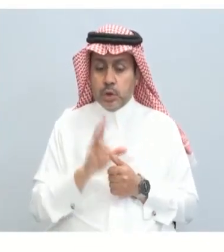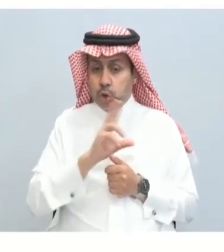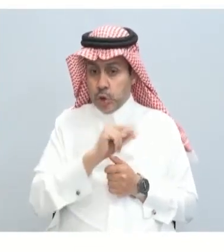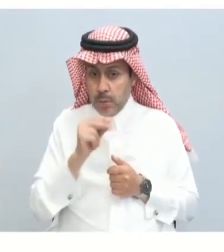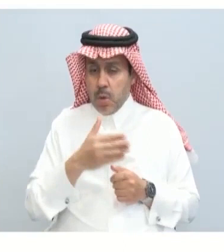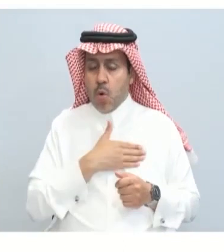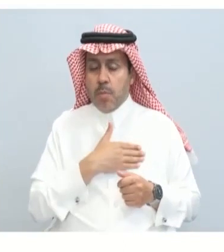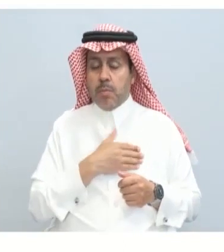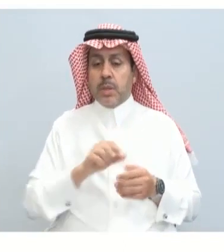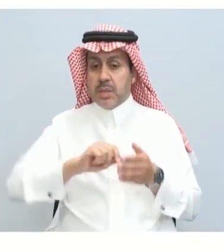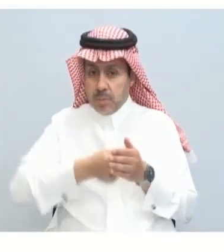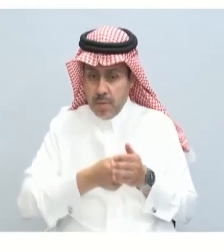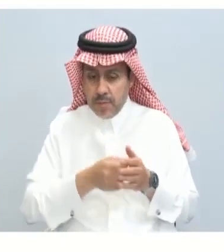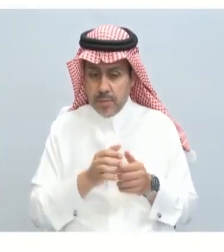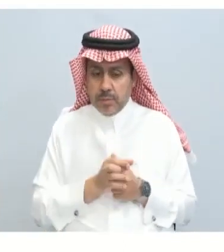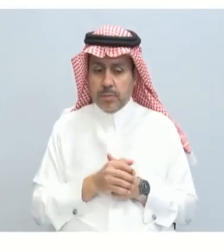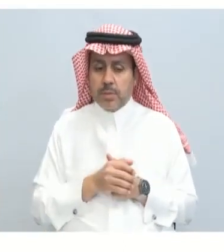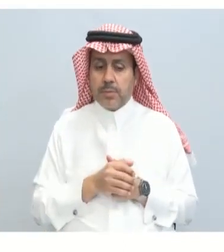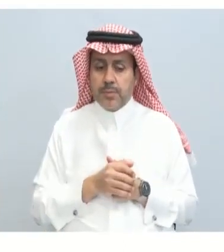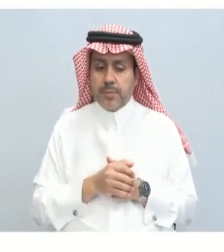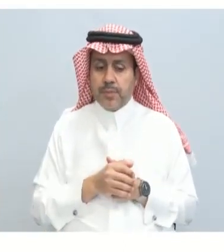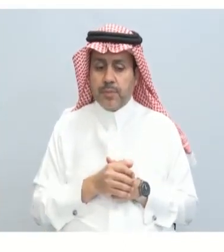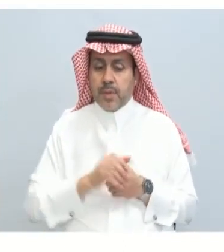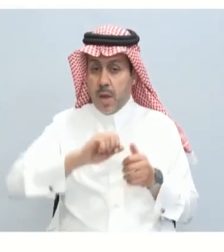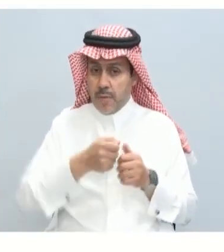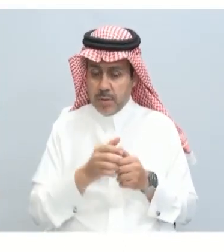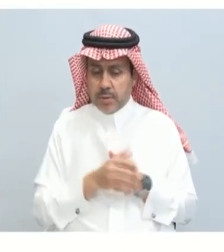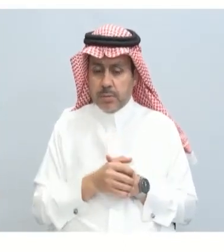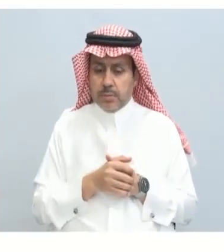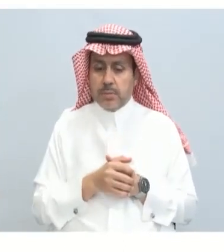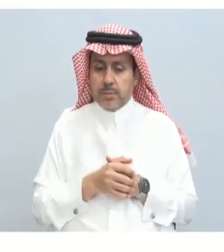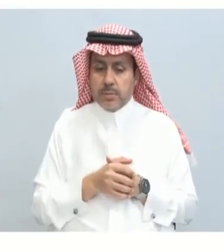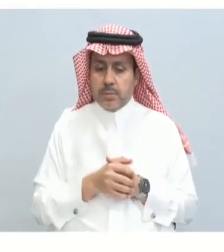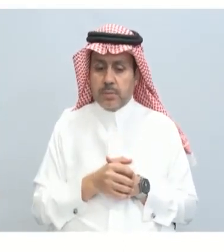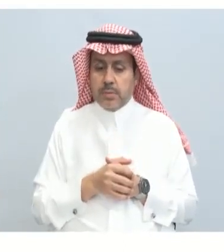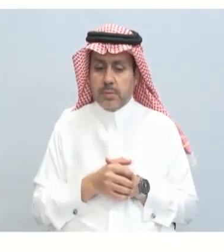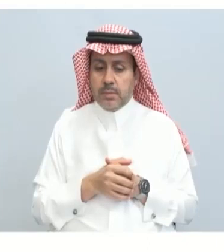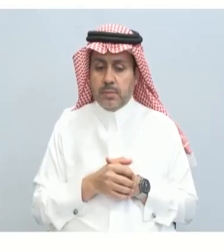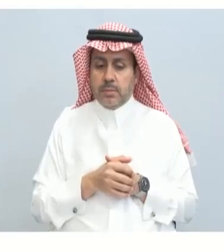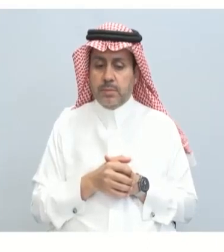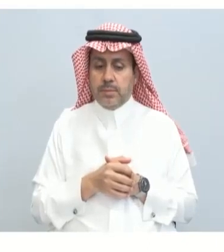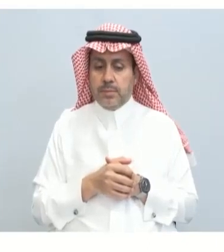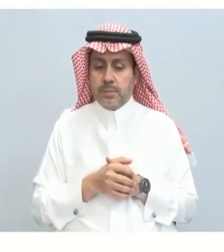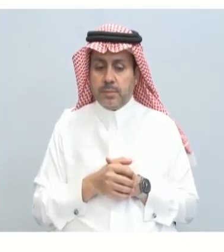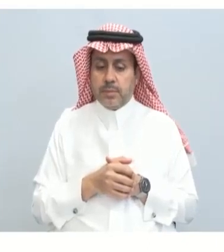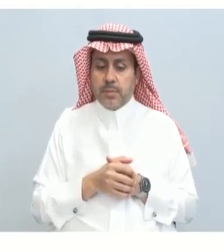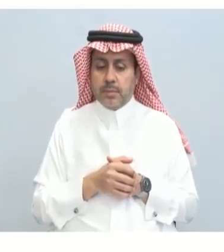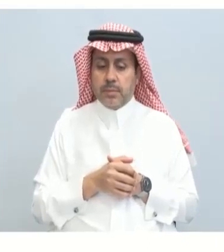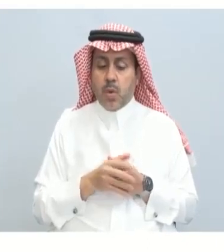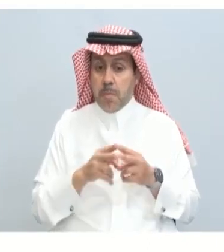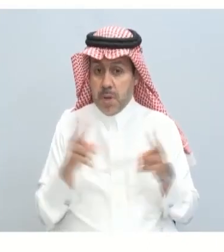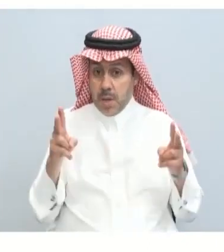قلوبهم بالصناديق واستعار لها شيئا من لوازمها الاقفال وهي الاقفال هنا حذف الصناديق وابقى شيئا من